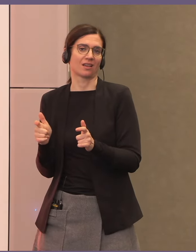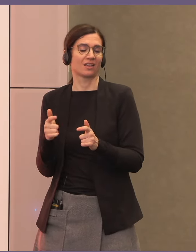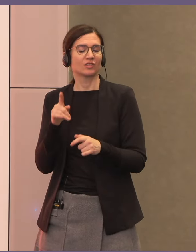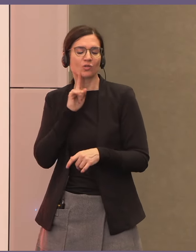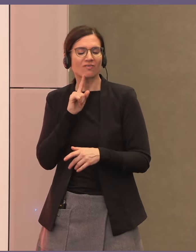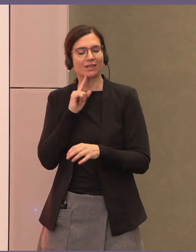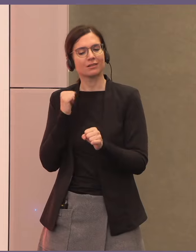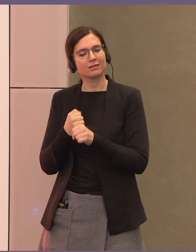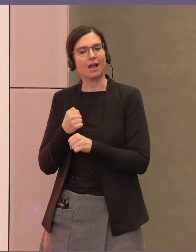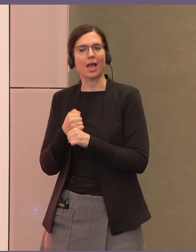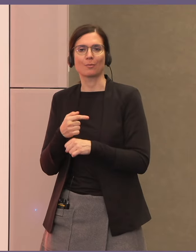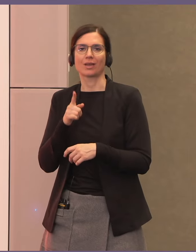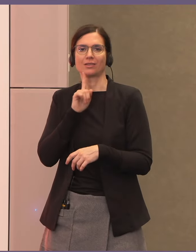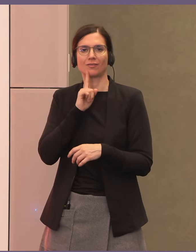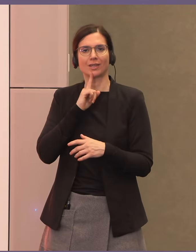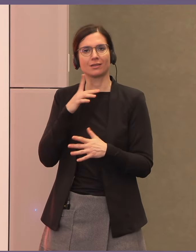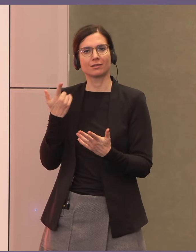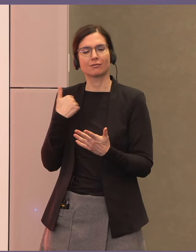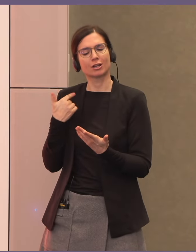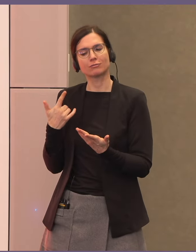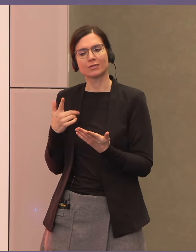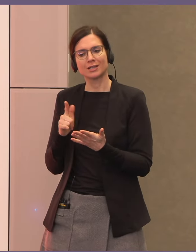und emanzipierten Gesellschaft.